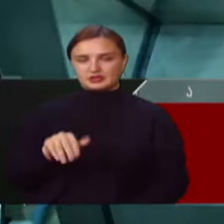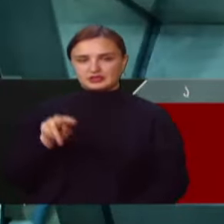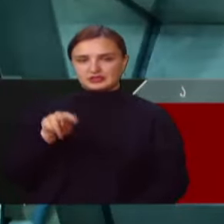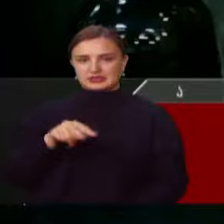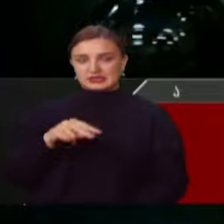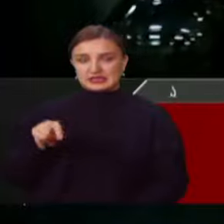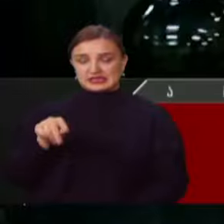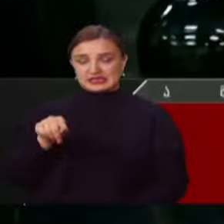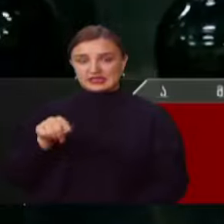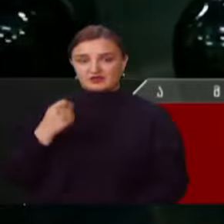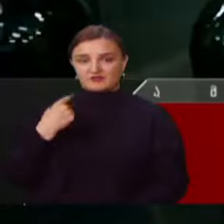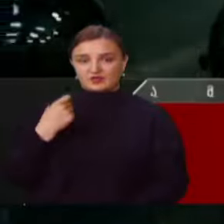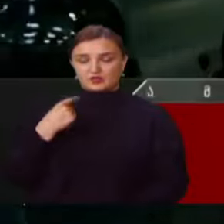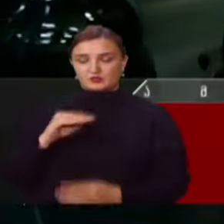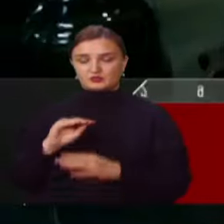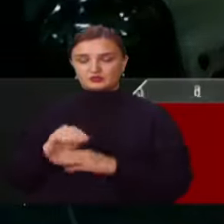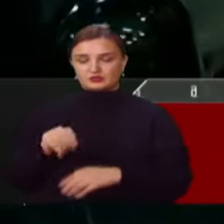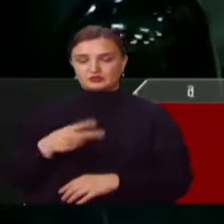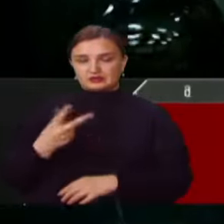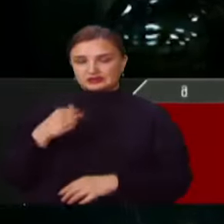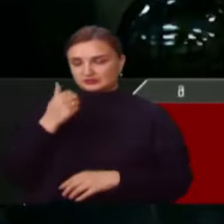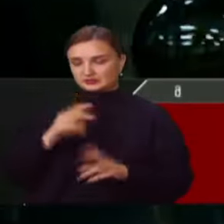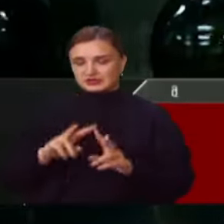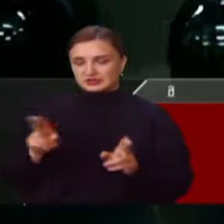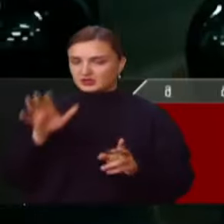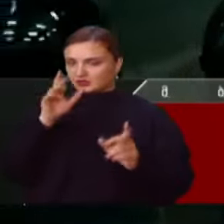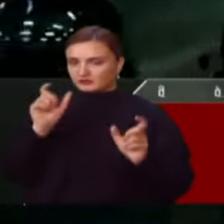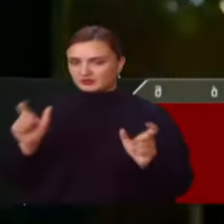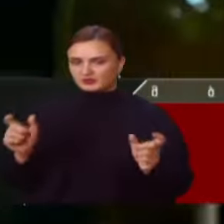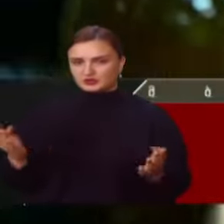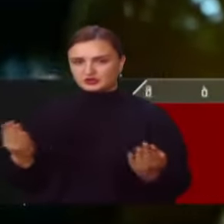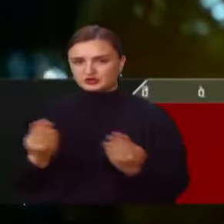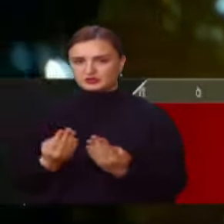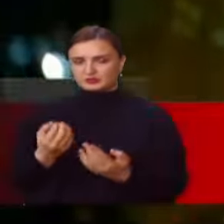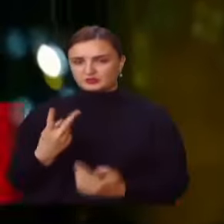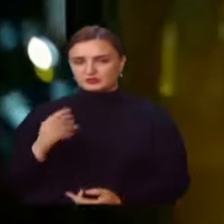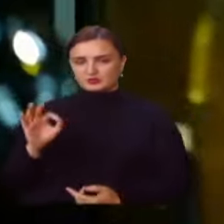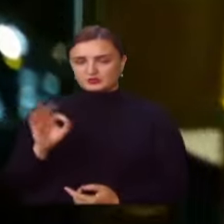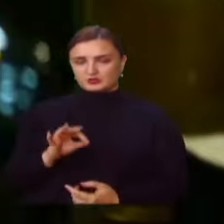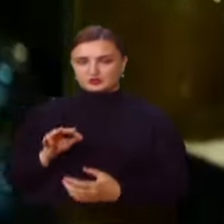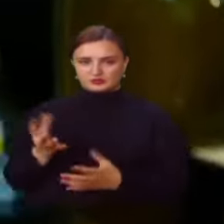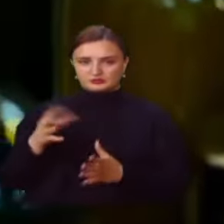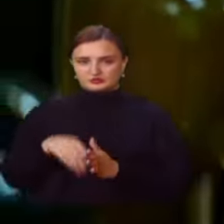ღვინო. ზრდამ 2023 წლის ანალოგიურ პერიოდთან შედარებით 12% შეადგინა.